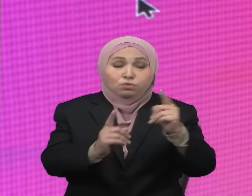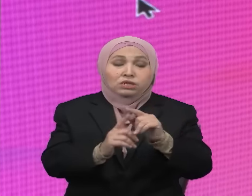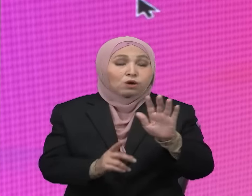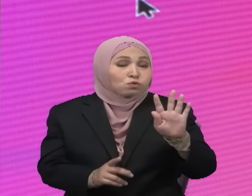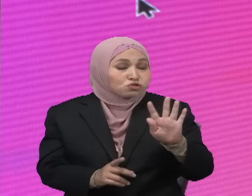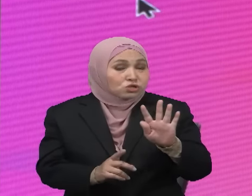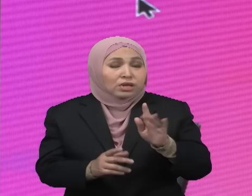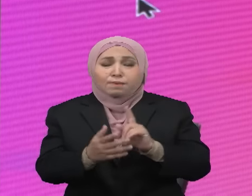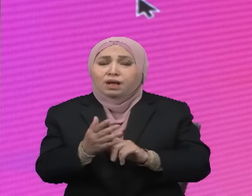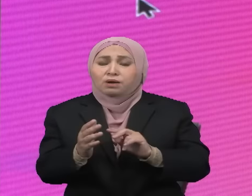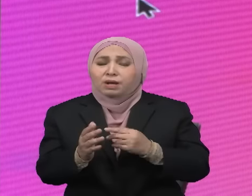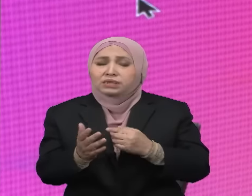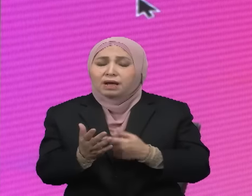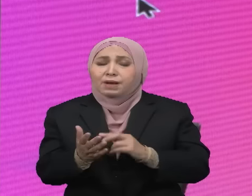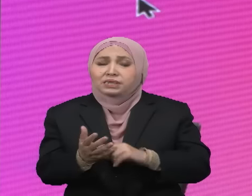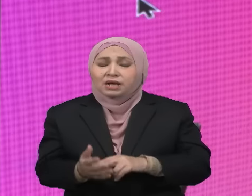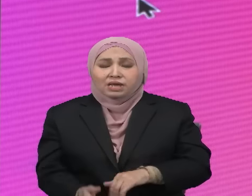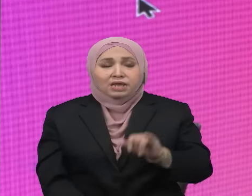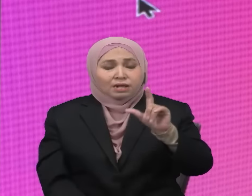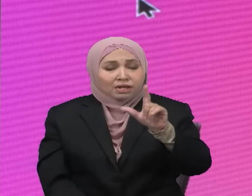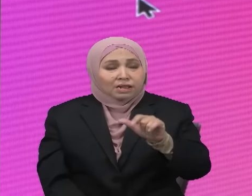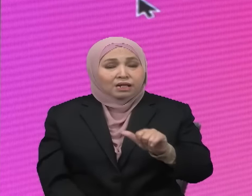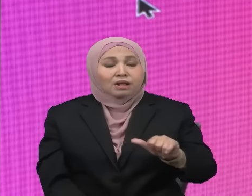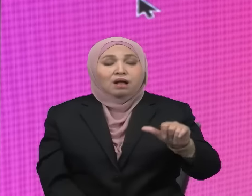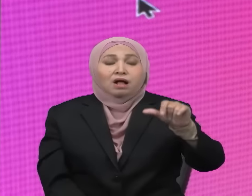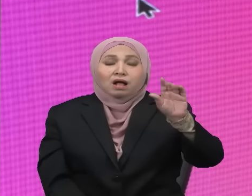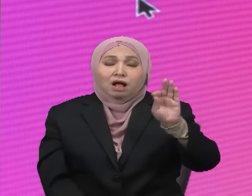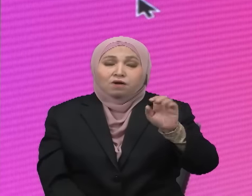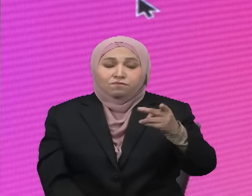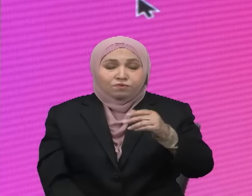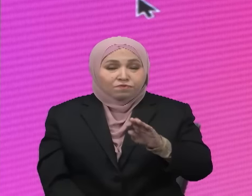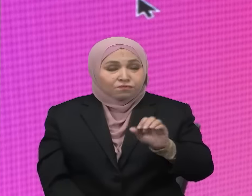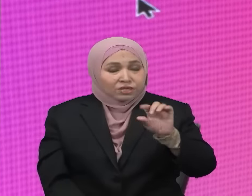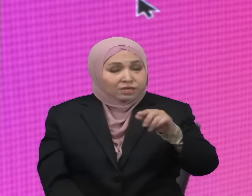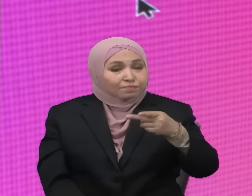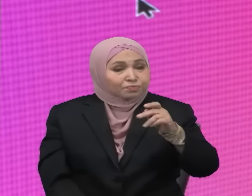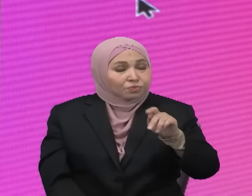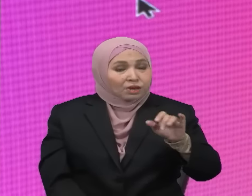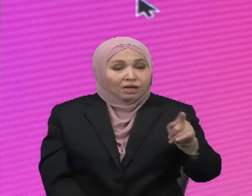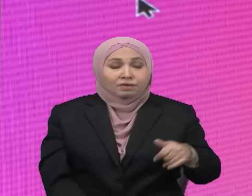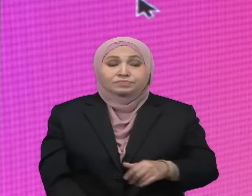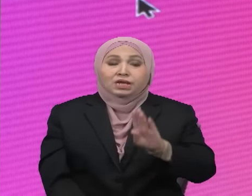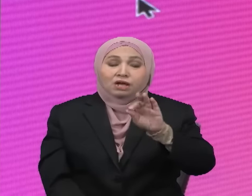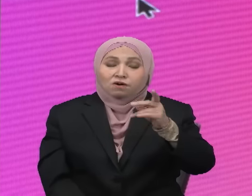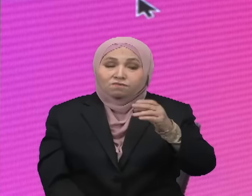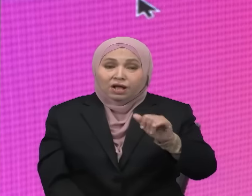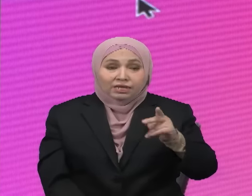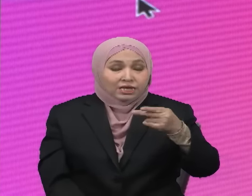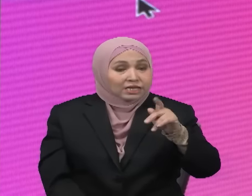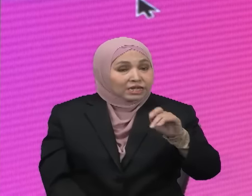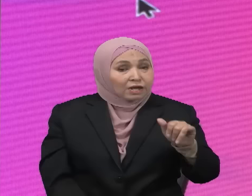hukumnya? Hukumnya adalah ikhfa hakiki. Ikhfa hakiki, yang